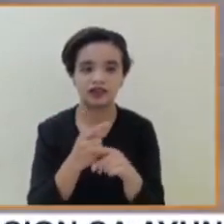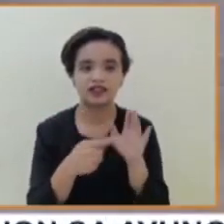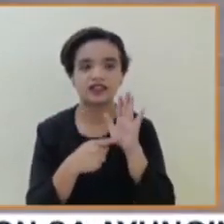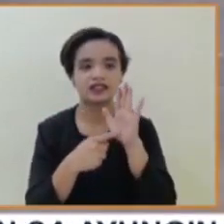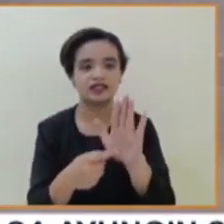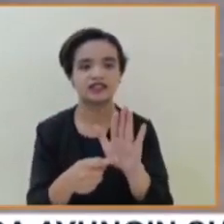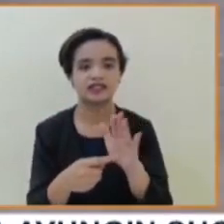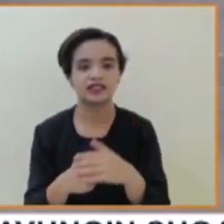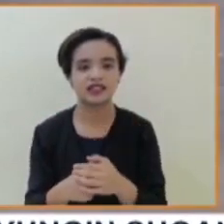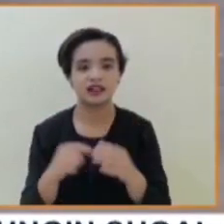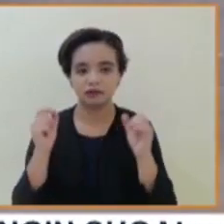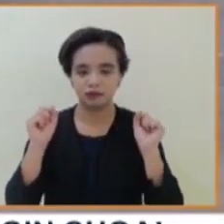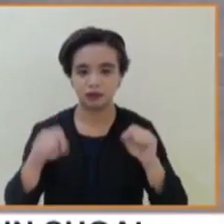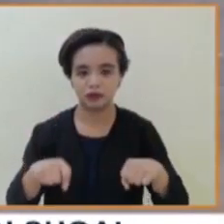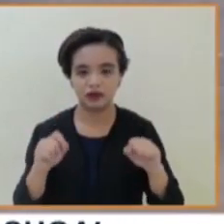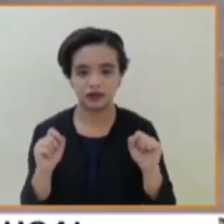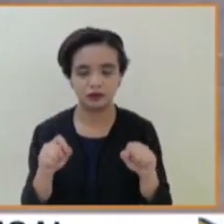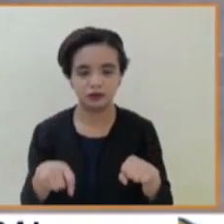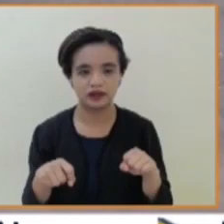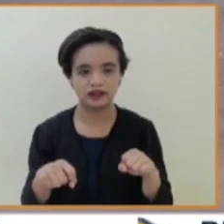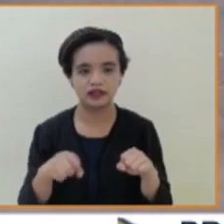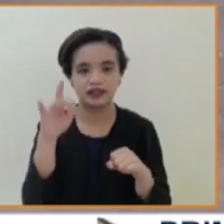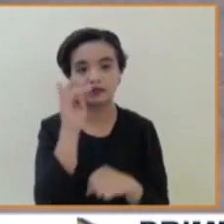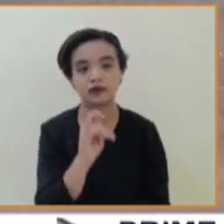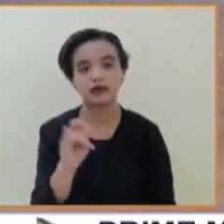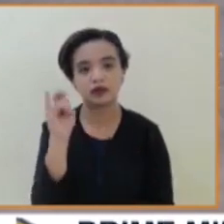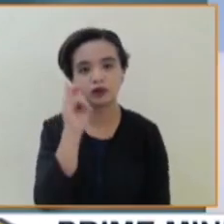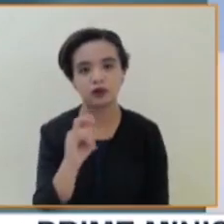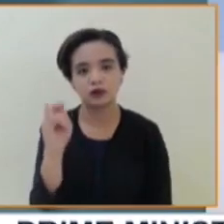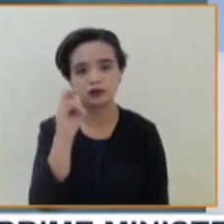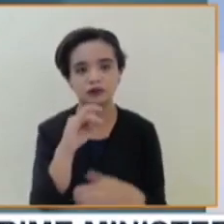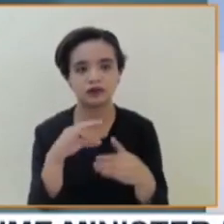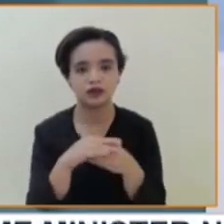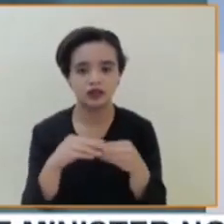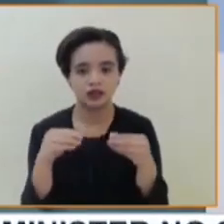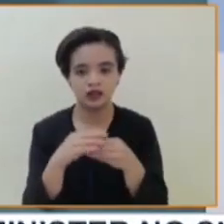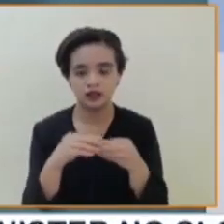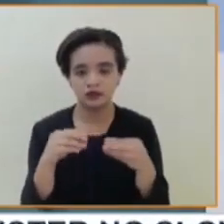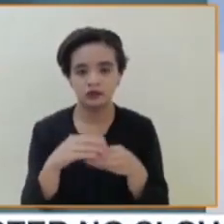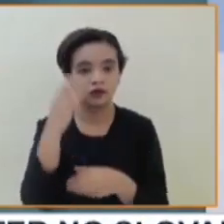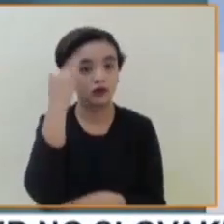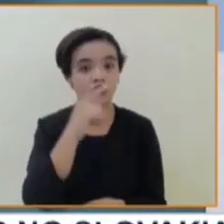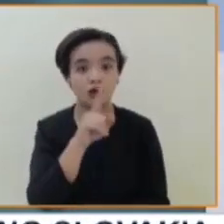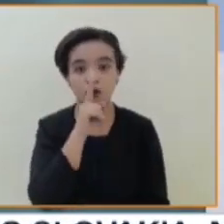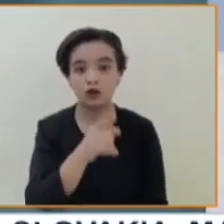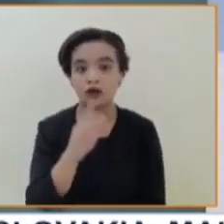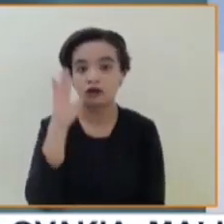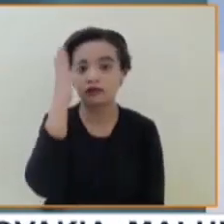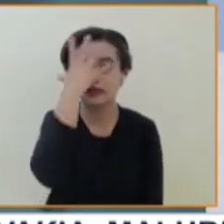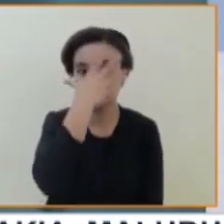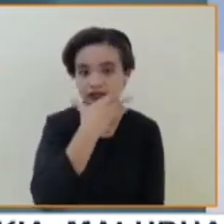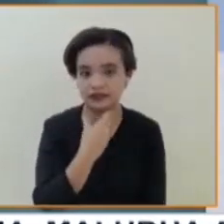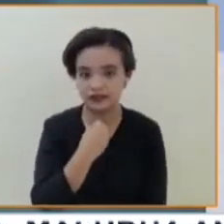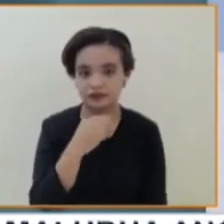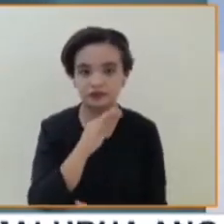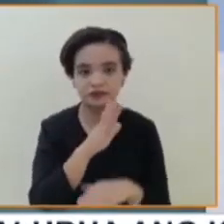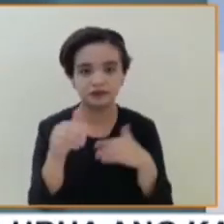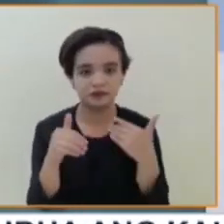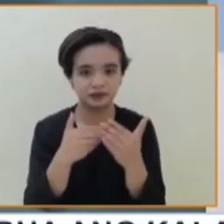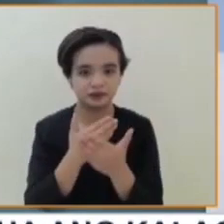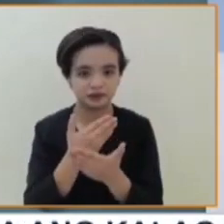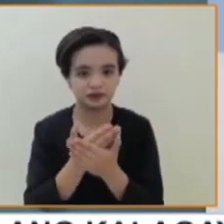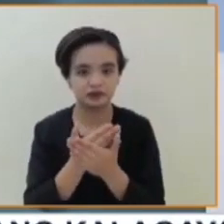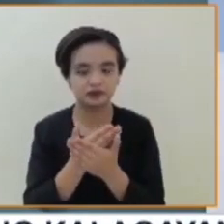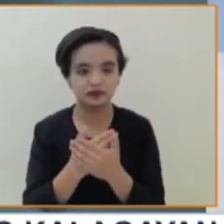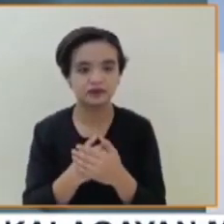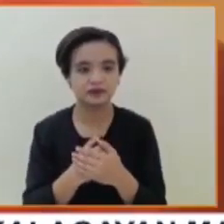pwede siya na mag-YouTube ng mga stories niya na. Kasi ang ganda talaga nung lahat ng mga binuo mo sa bahay. Gano'ng katagal mo ginagawa